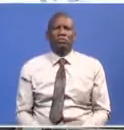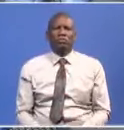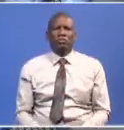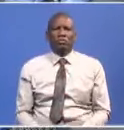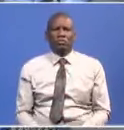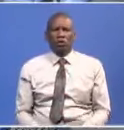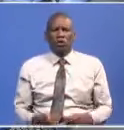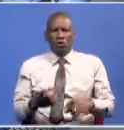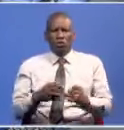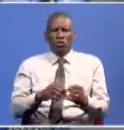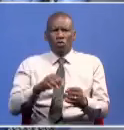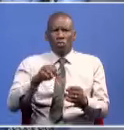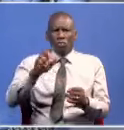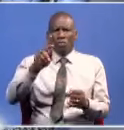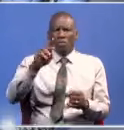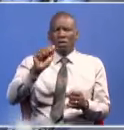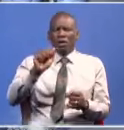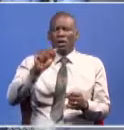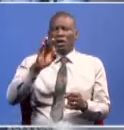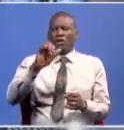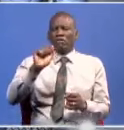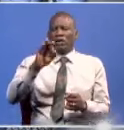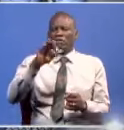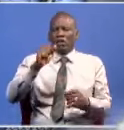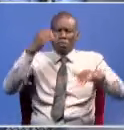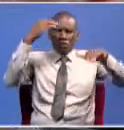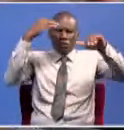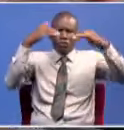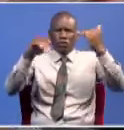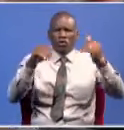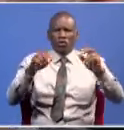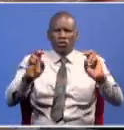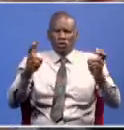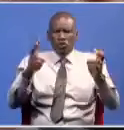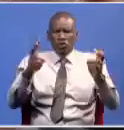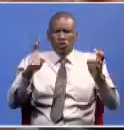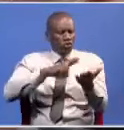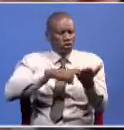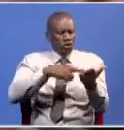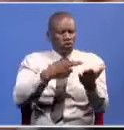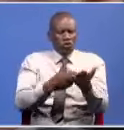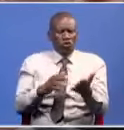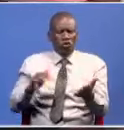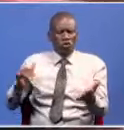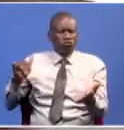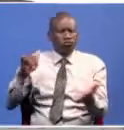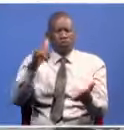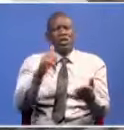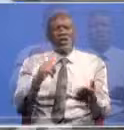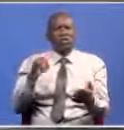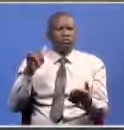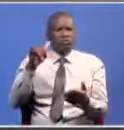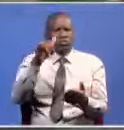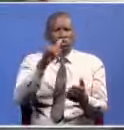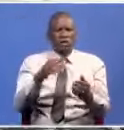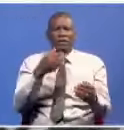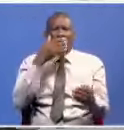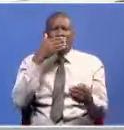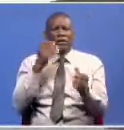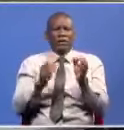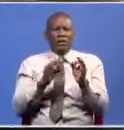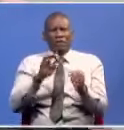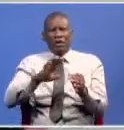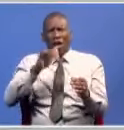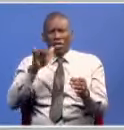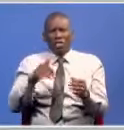Kulingana na Leonard Kafafa, mtaalamu wa masuala hayo ya rasilimali za ndege na anga, ingekuwa bora kuwa badala